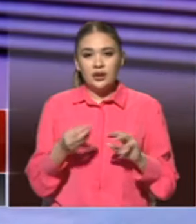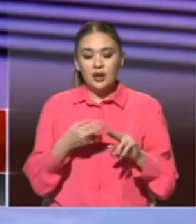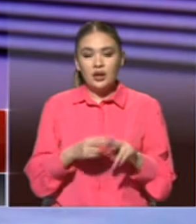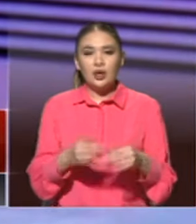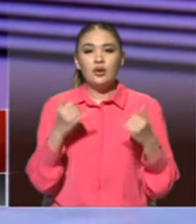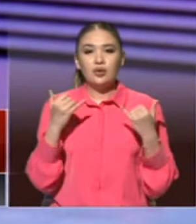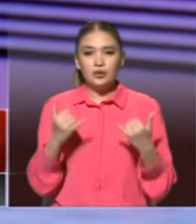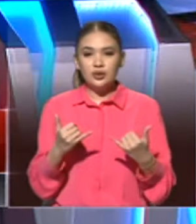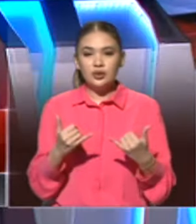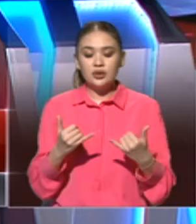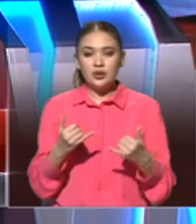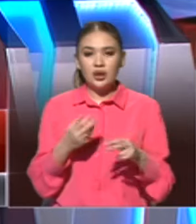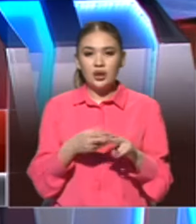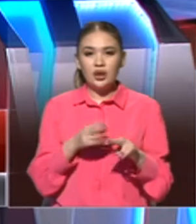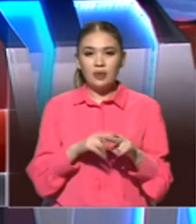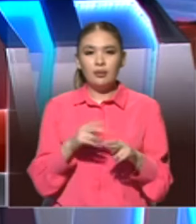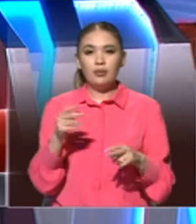осы қазіргі бағытта